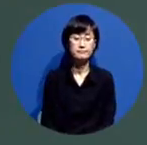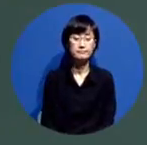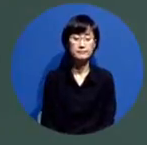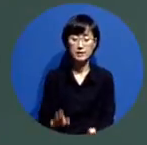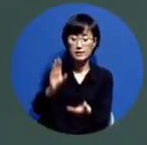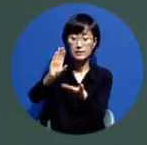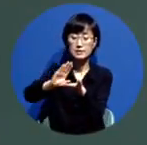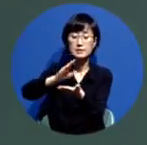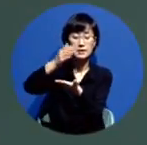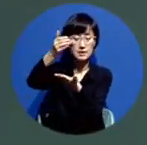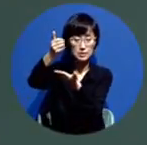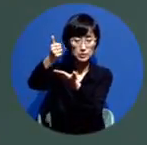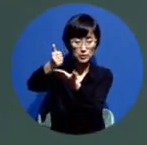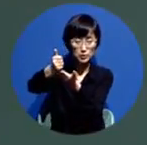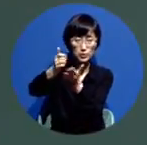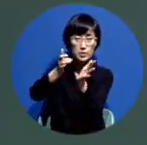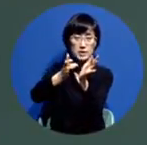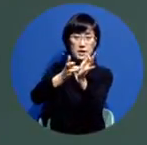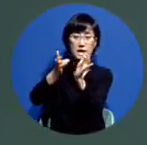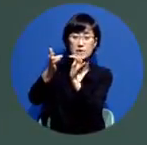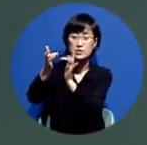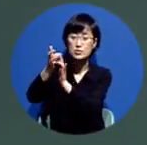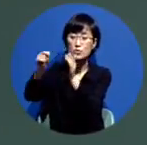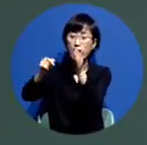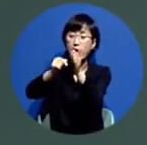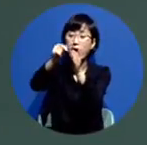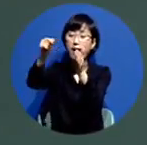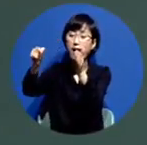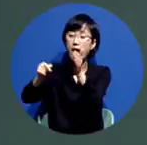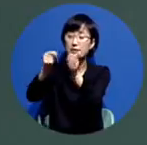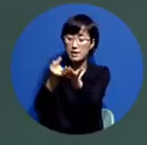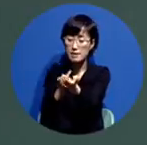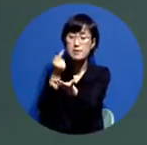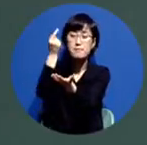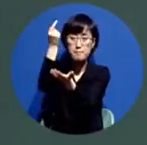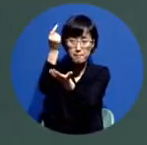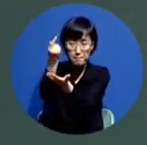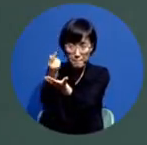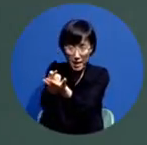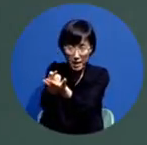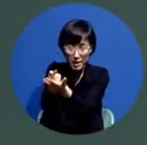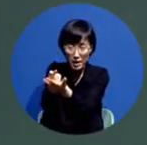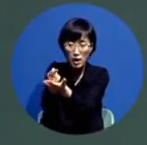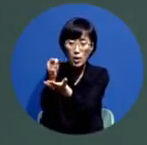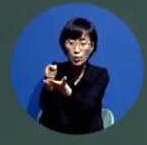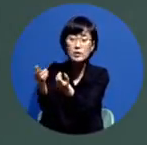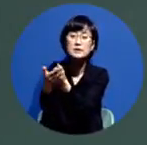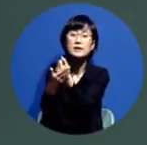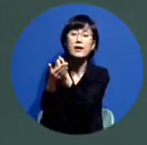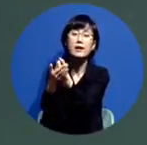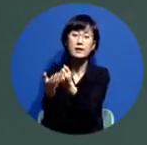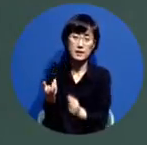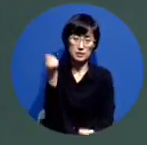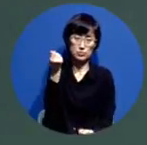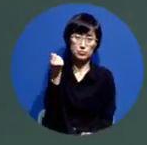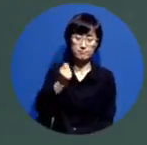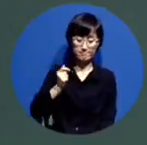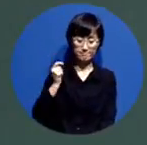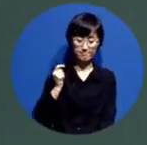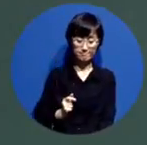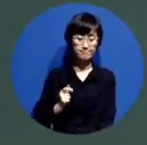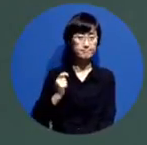그리스도 예수 안에 있는 은혜 속에서 뭐해라? 강하라.